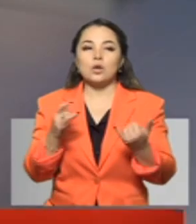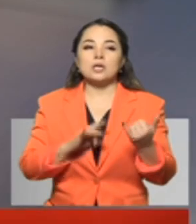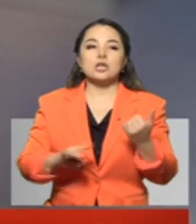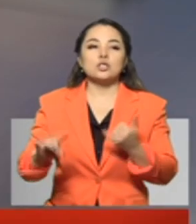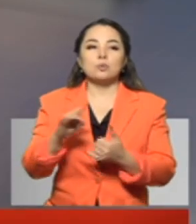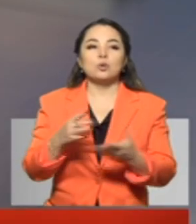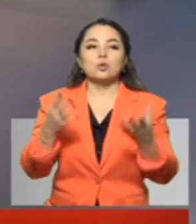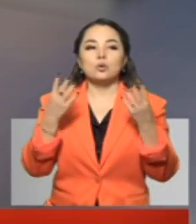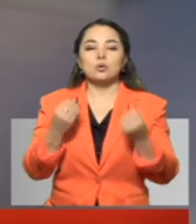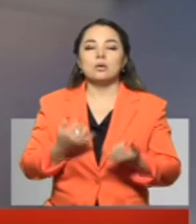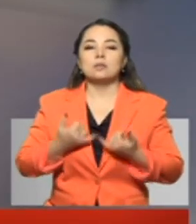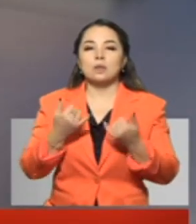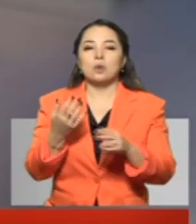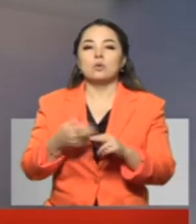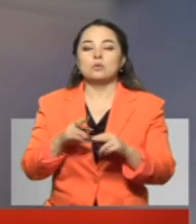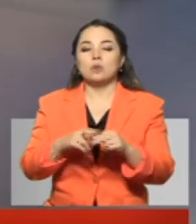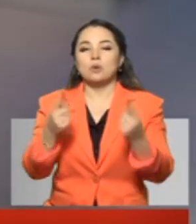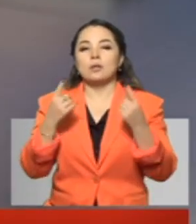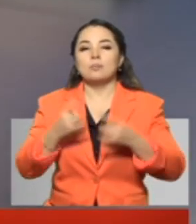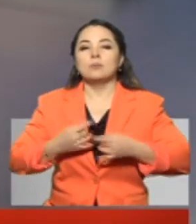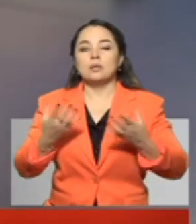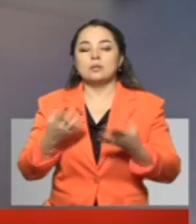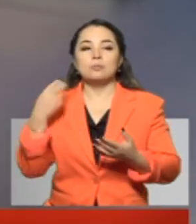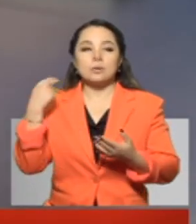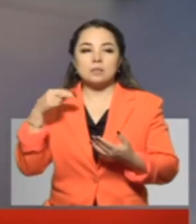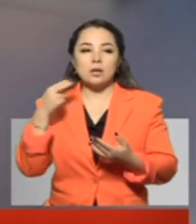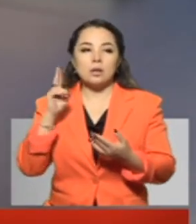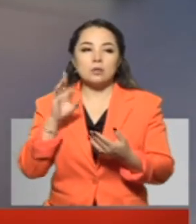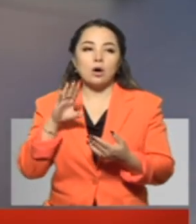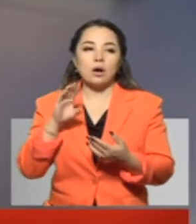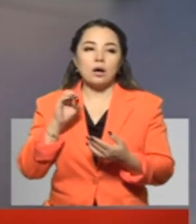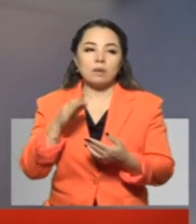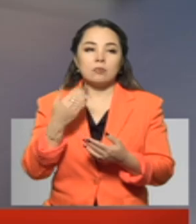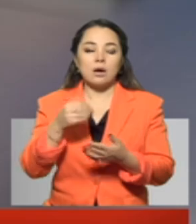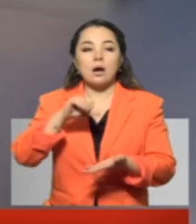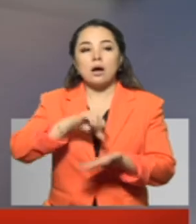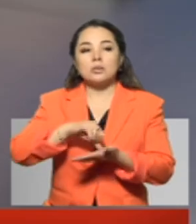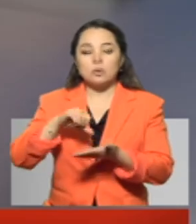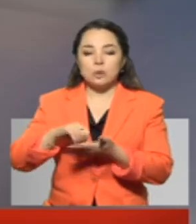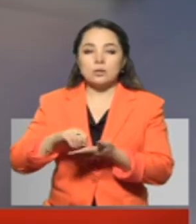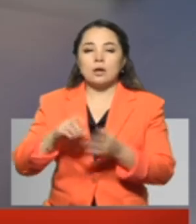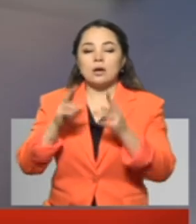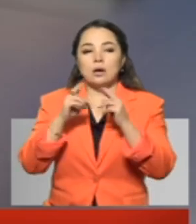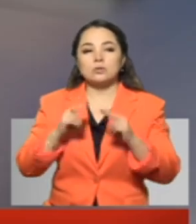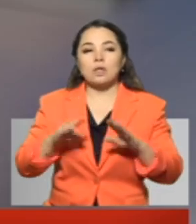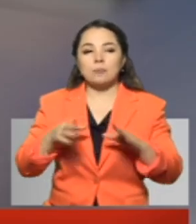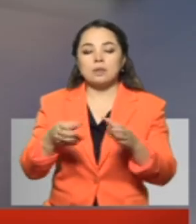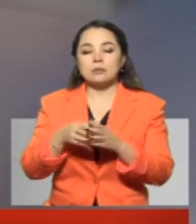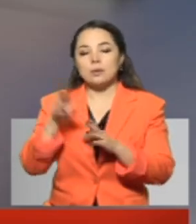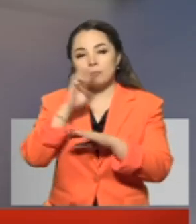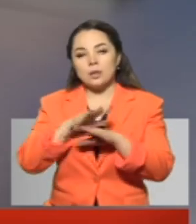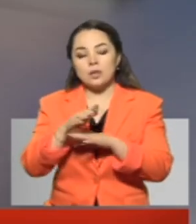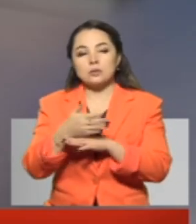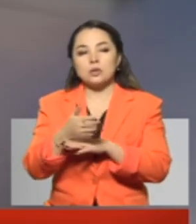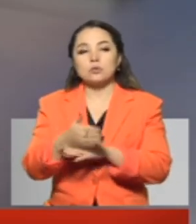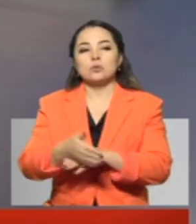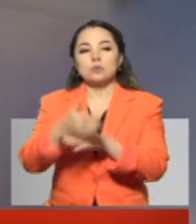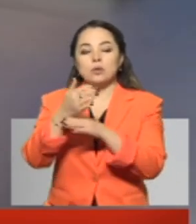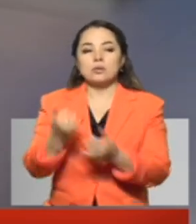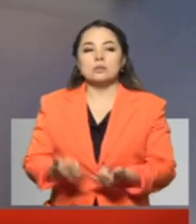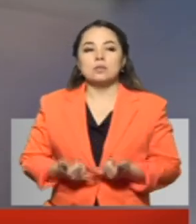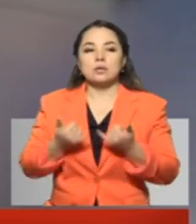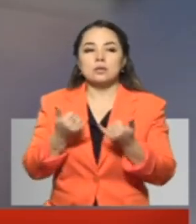Бүгін республика күні осы ұлық мерекеге орай президент Қасым-Жомарт Тоқаевтың қатысуымен Ақорданың алдында мемлекеттік туды салтанатты